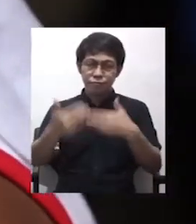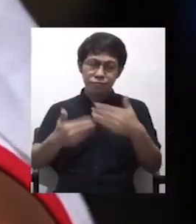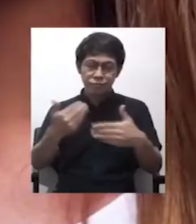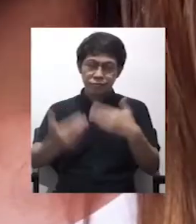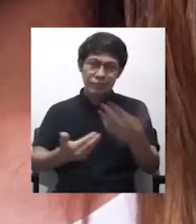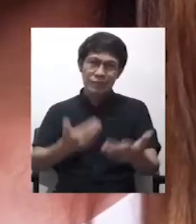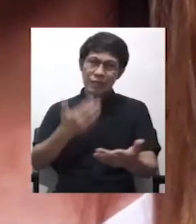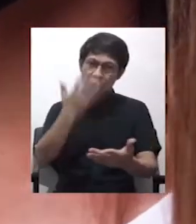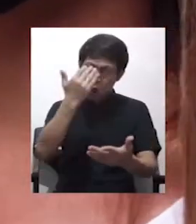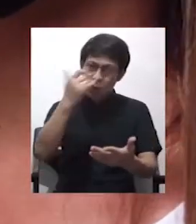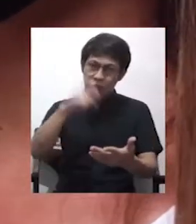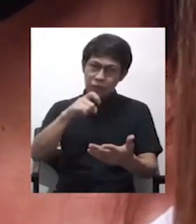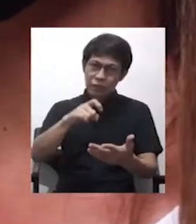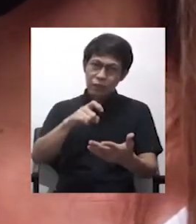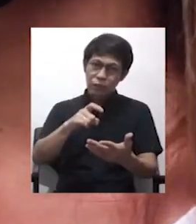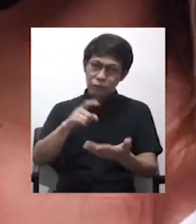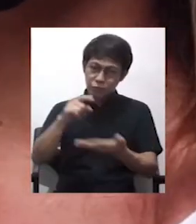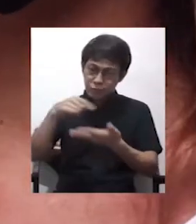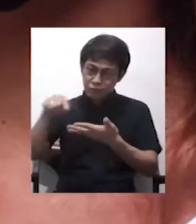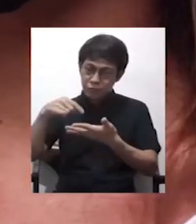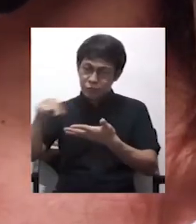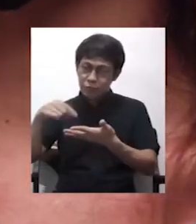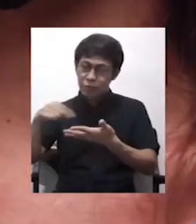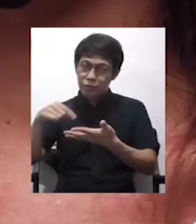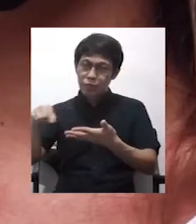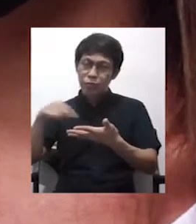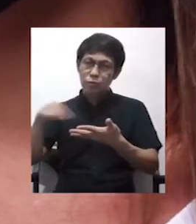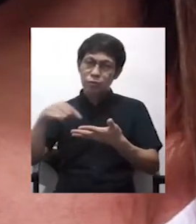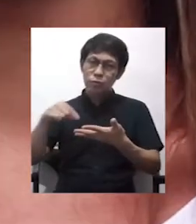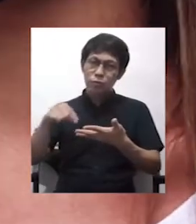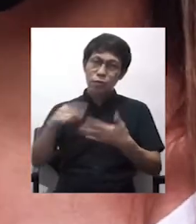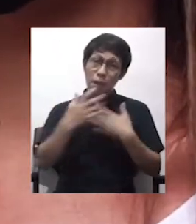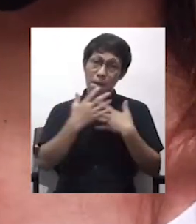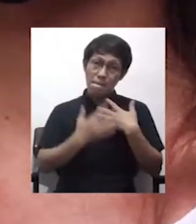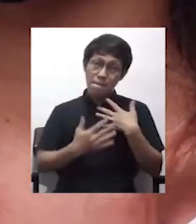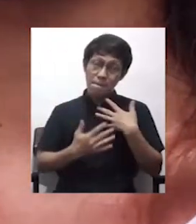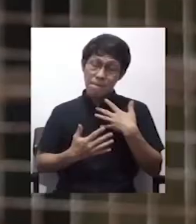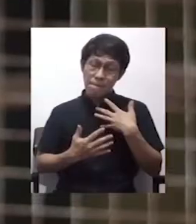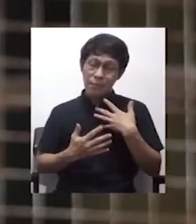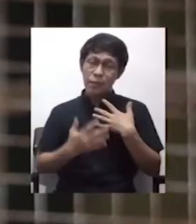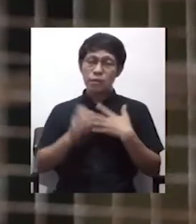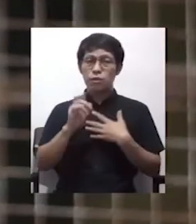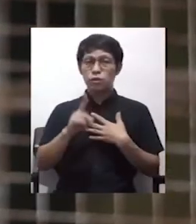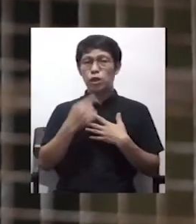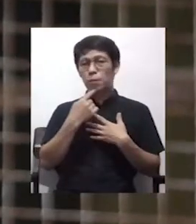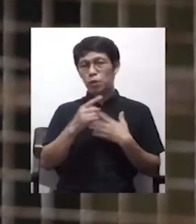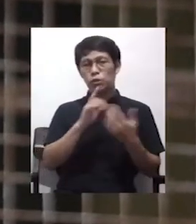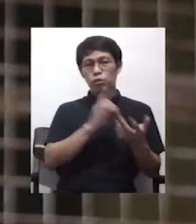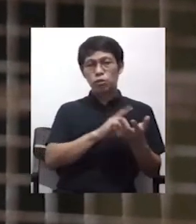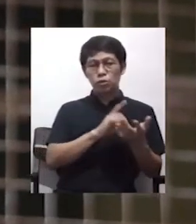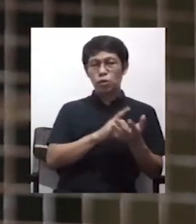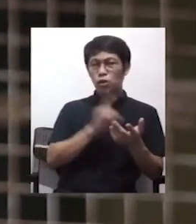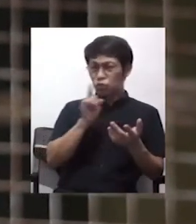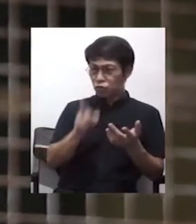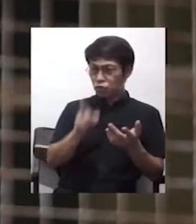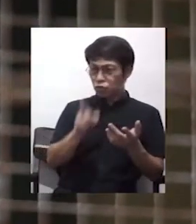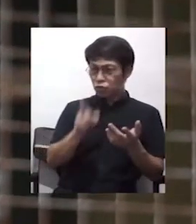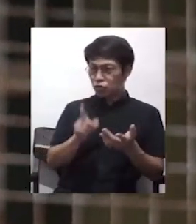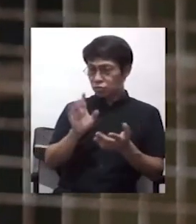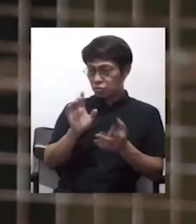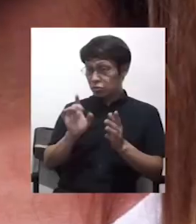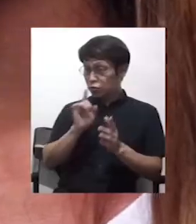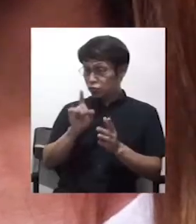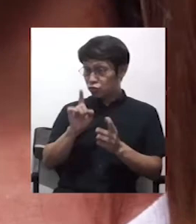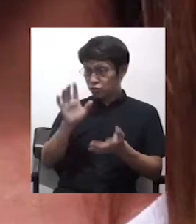kanilang dugo. Hanggat sa sinabi ng doktor ko anong sakit talaga ng anak namin, doon yung pinawaan na liwanag na isang uri ng cancer sa